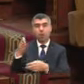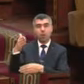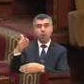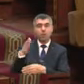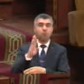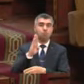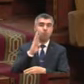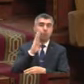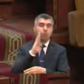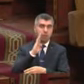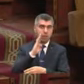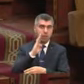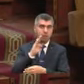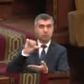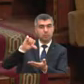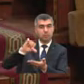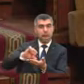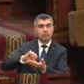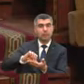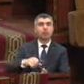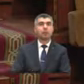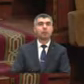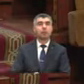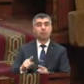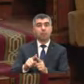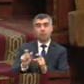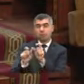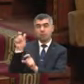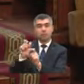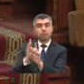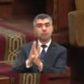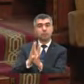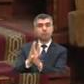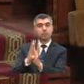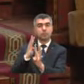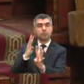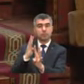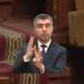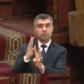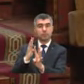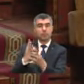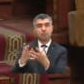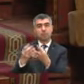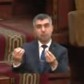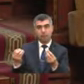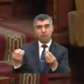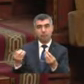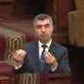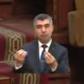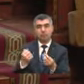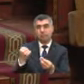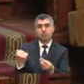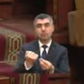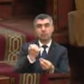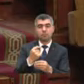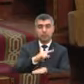بلجيكا تحديدا بروكسل، الطابور ديال المواطنين المغاربه العالم اللي كينتظروا واحد